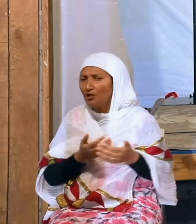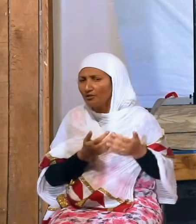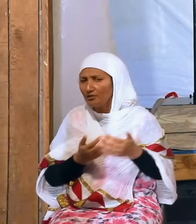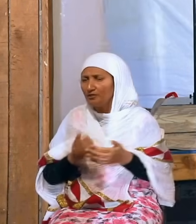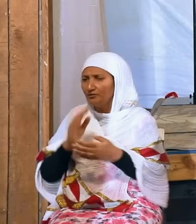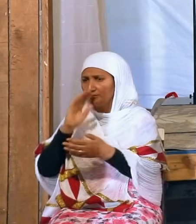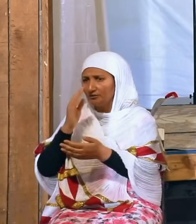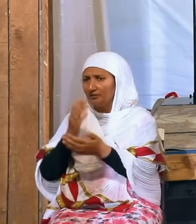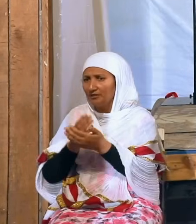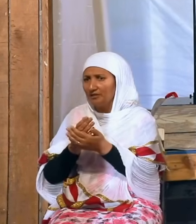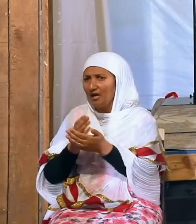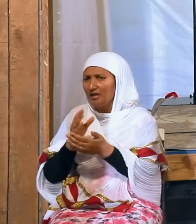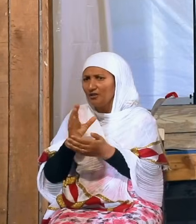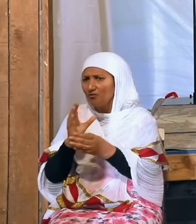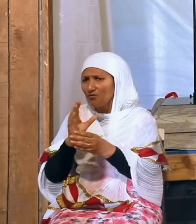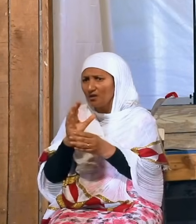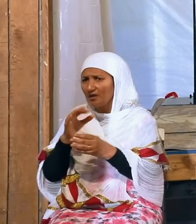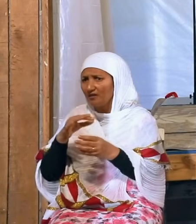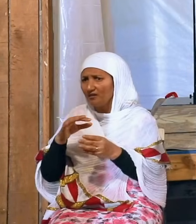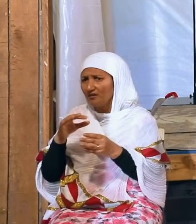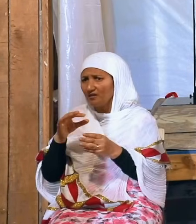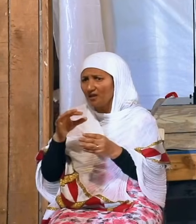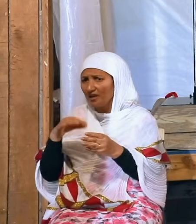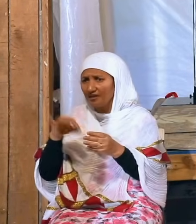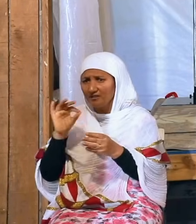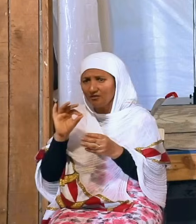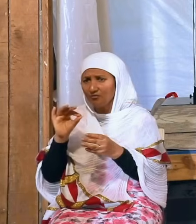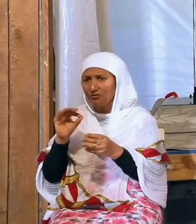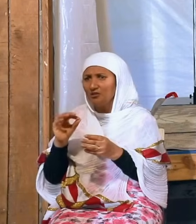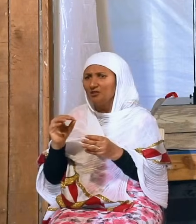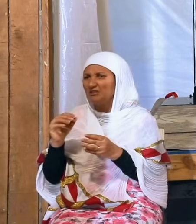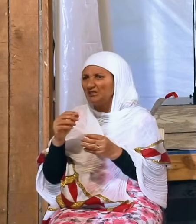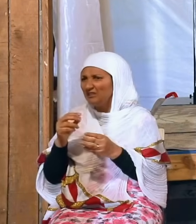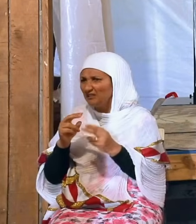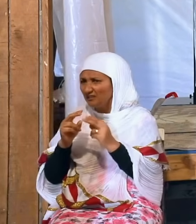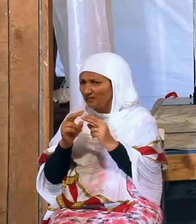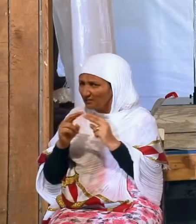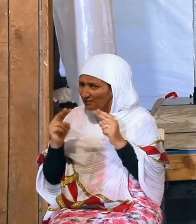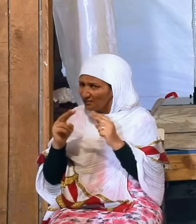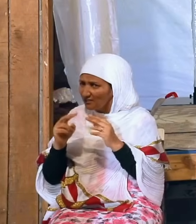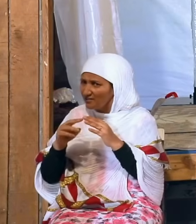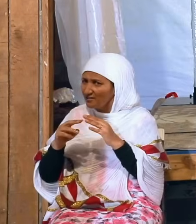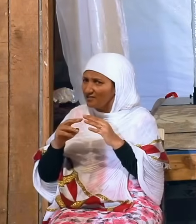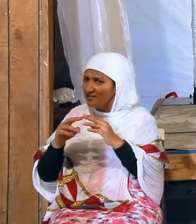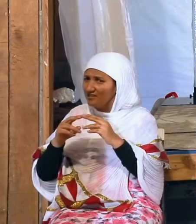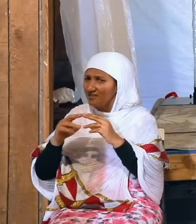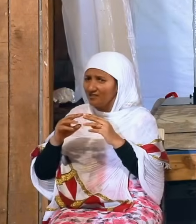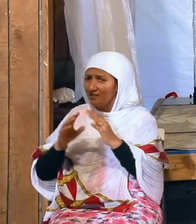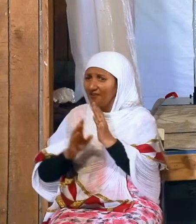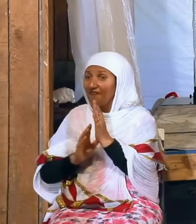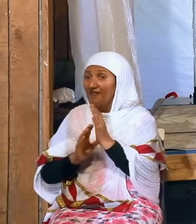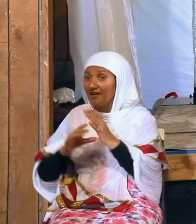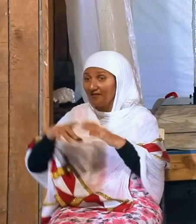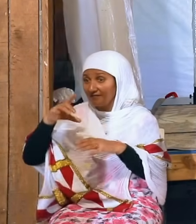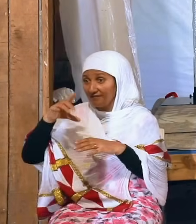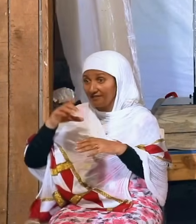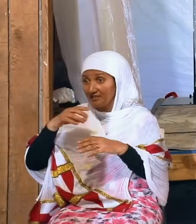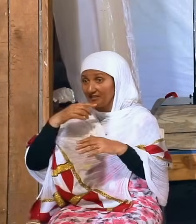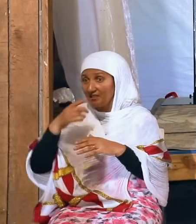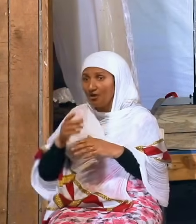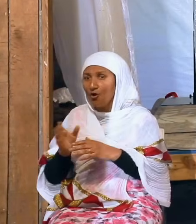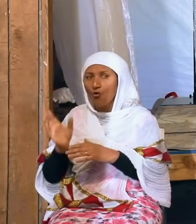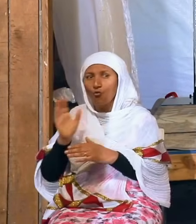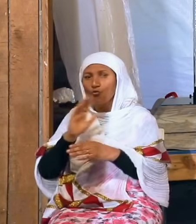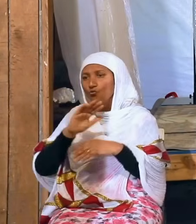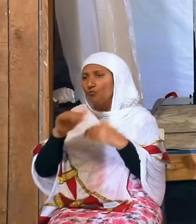ነው የሚነከው ትንሽ ከፍ ሲል ደግሞ ማጋጨት መስበር ምናምን ለዚህ ማድረግ ነው ቃይ ሰብራሉ እንላለን አይደል ልጆች